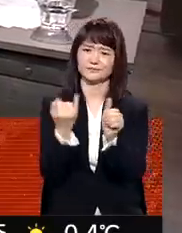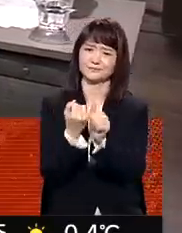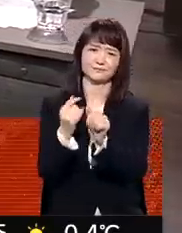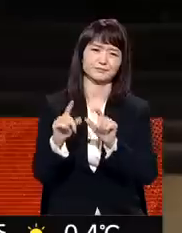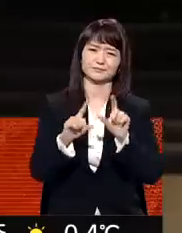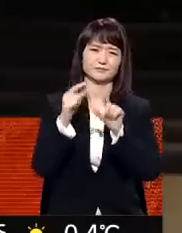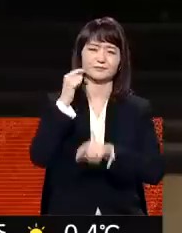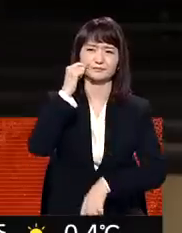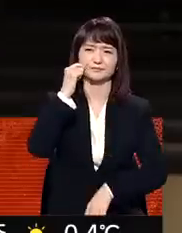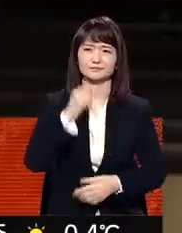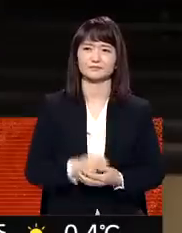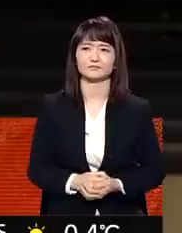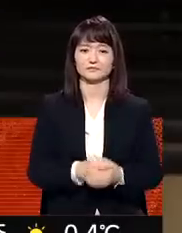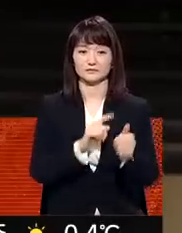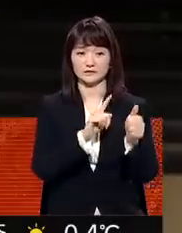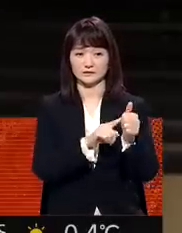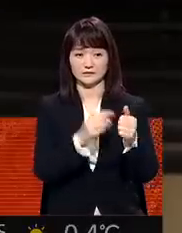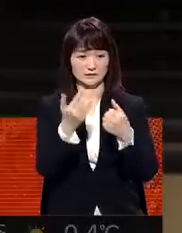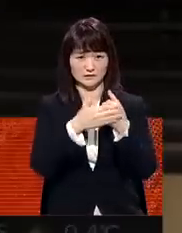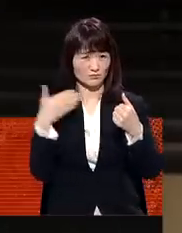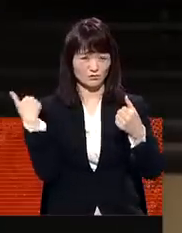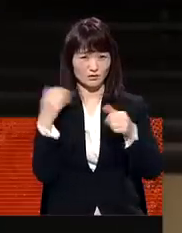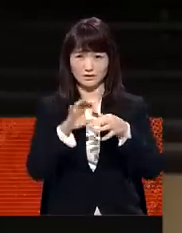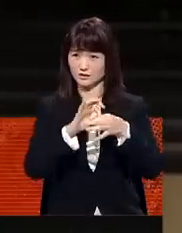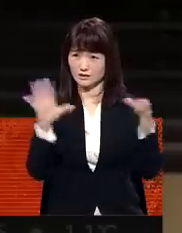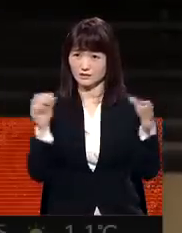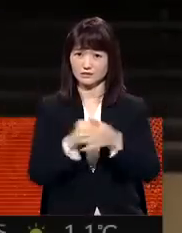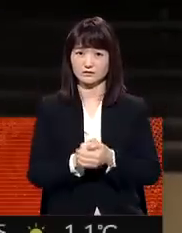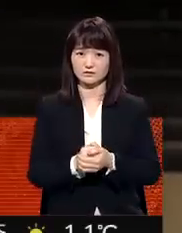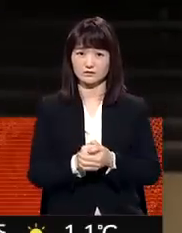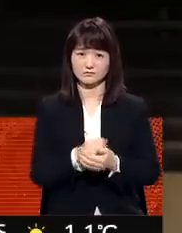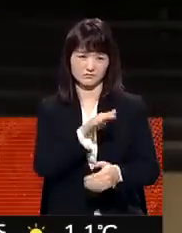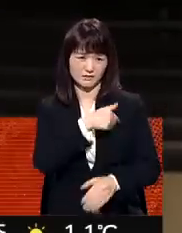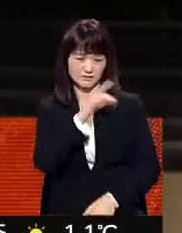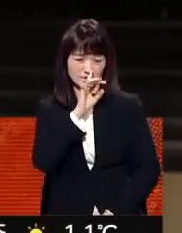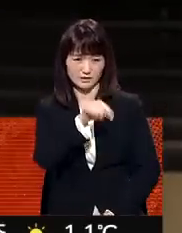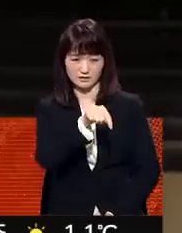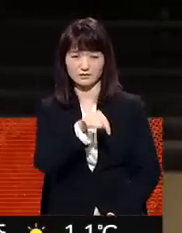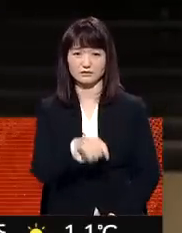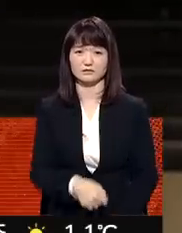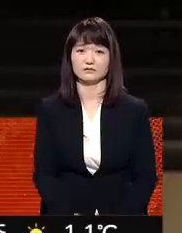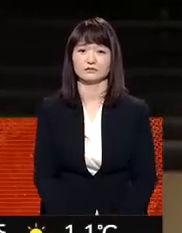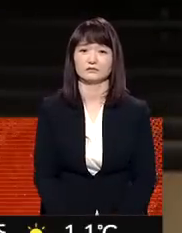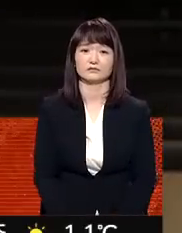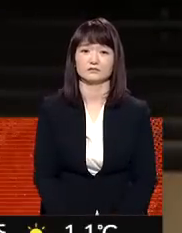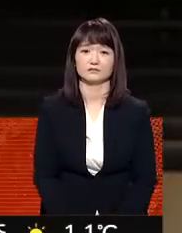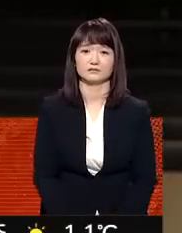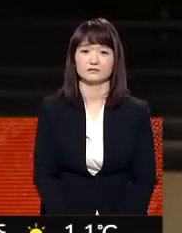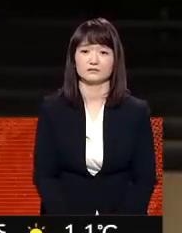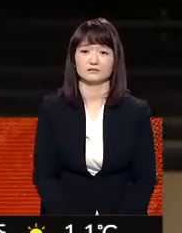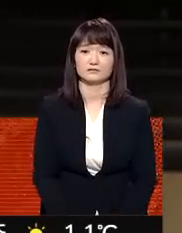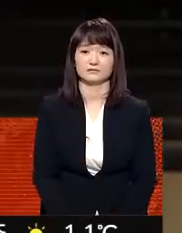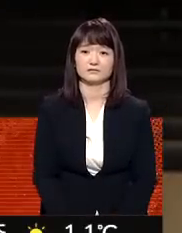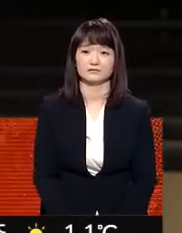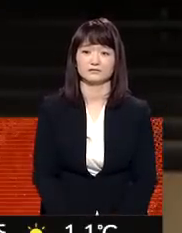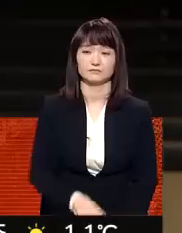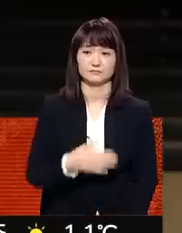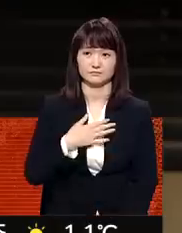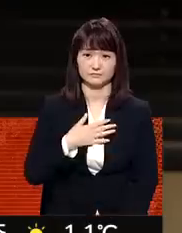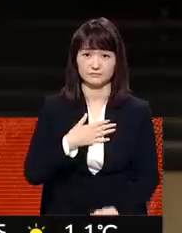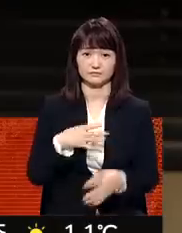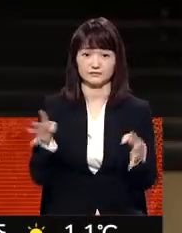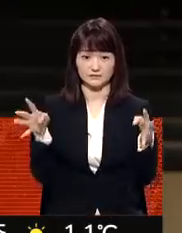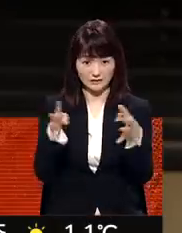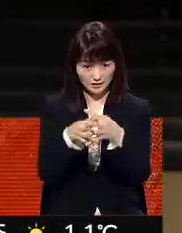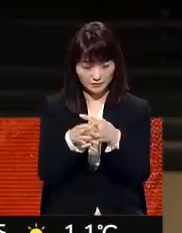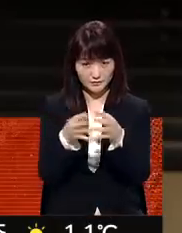있으며 배음방직을 다 떠나 가지고 해서는 안 되는 그런 행동으로 지금 다들 인식을 하잖아요 그래서 저라면 뭐 합의 이유를